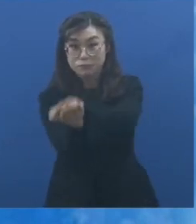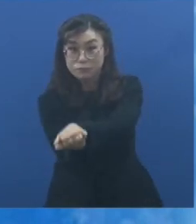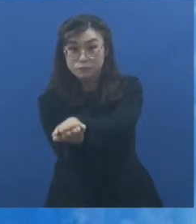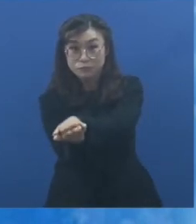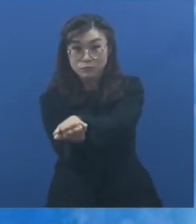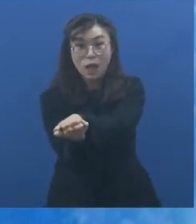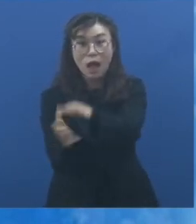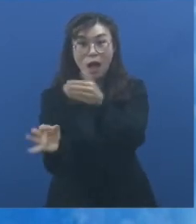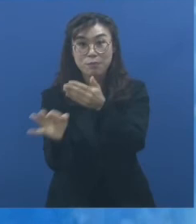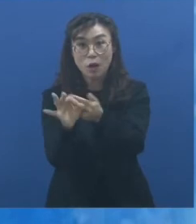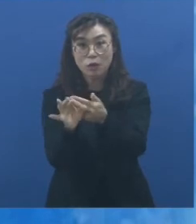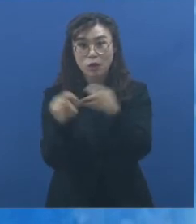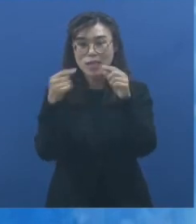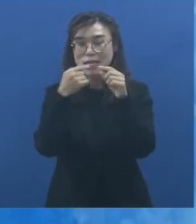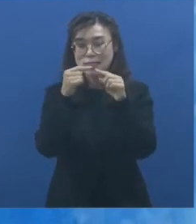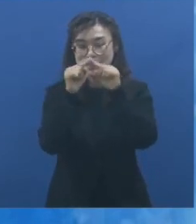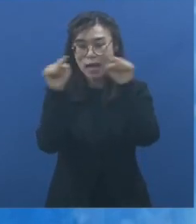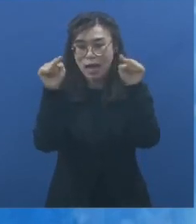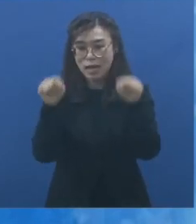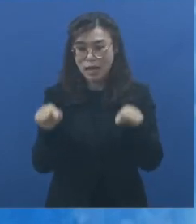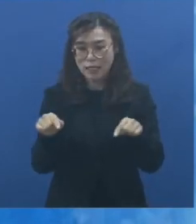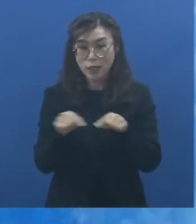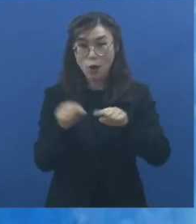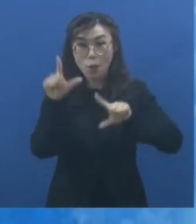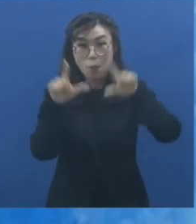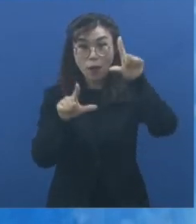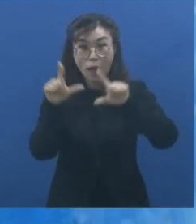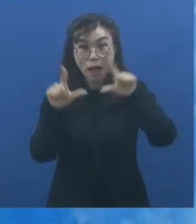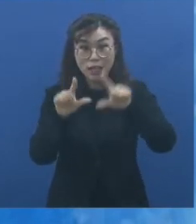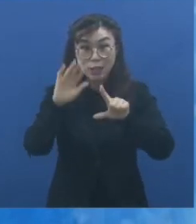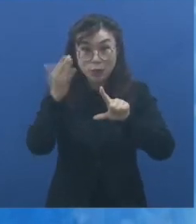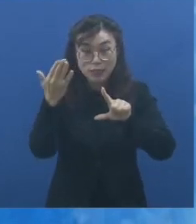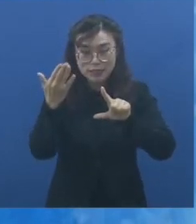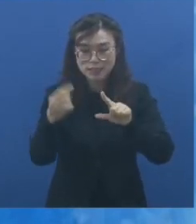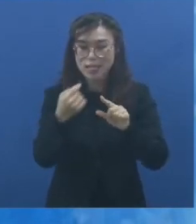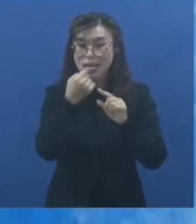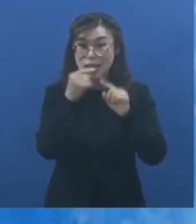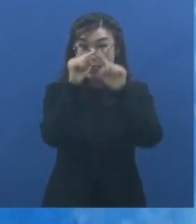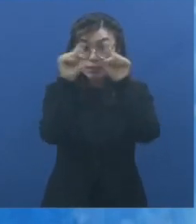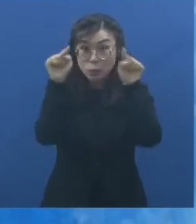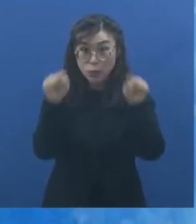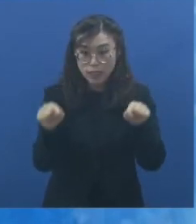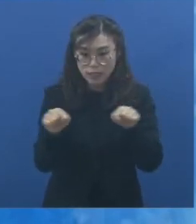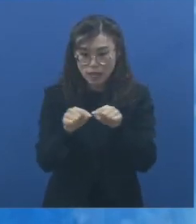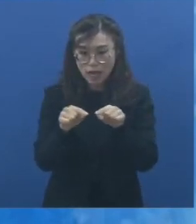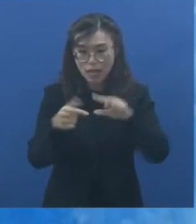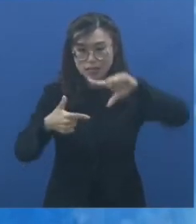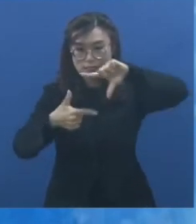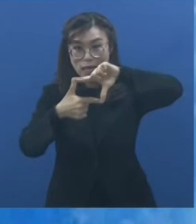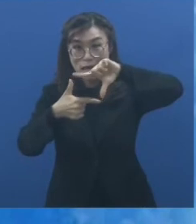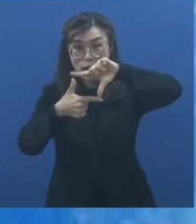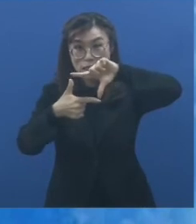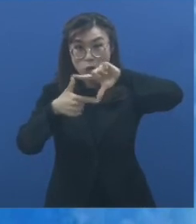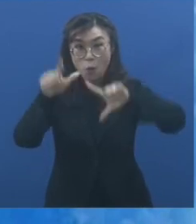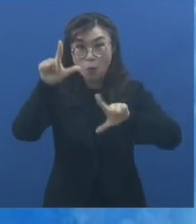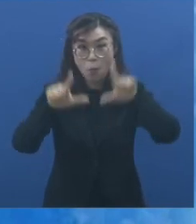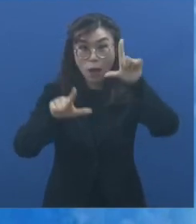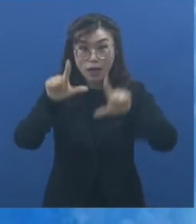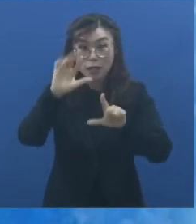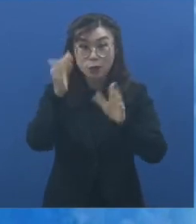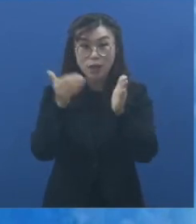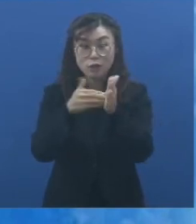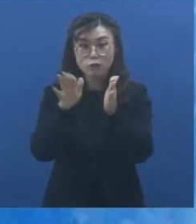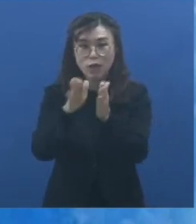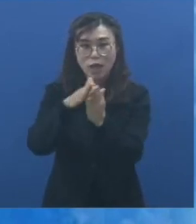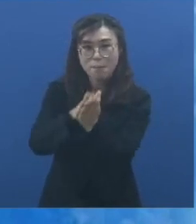자 이렇게 하면 욕 정사각형 모양 처음으로 온 게 보이네요 자 여기에다가 여기 벌어지는 부분이 있죠 이 부분으로